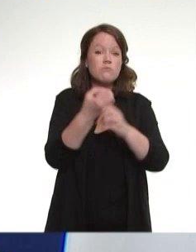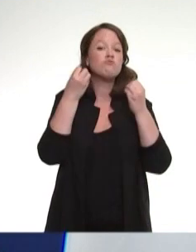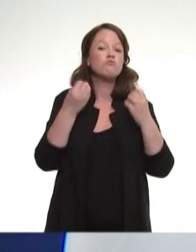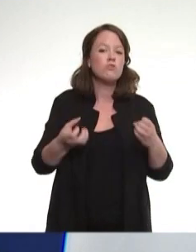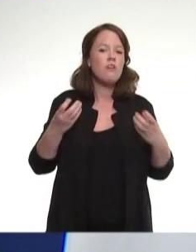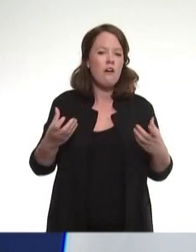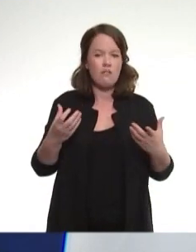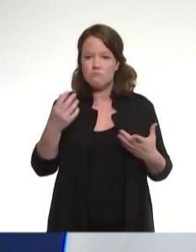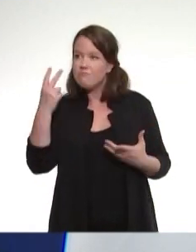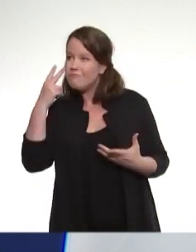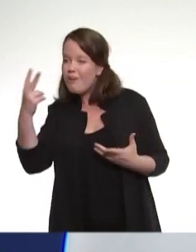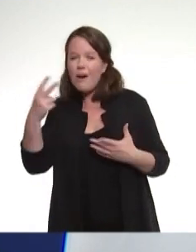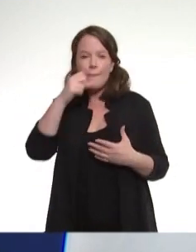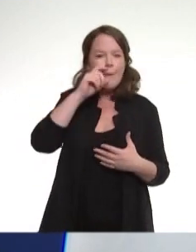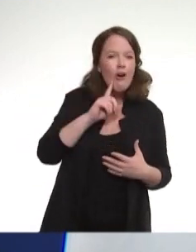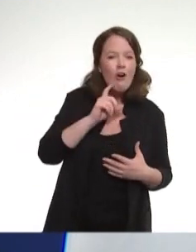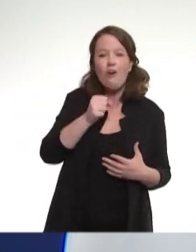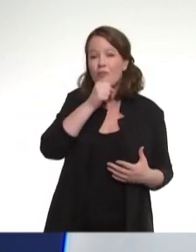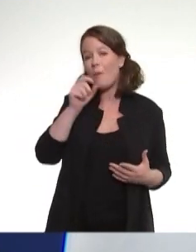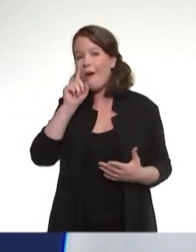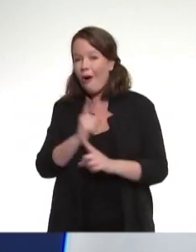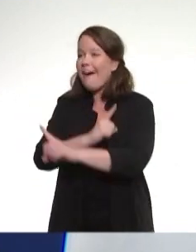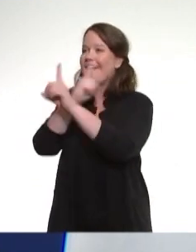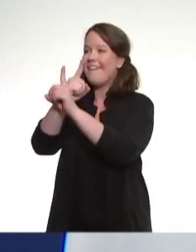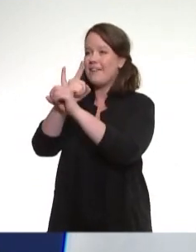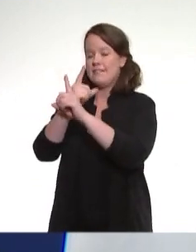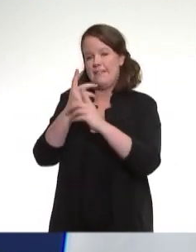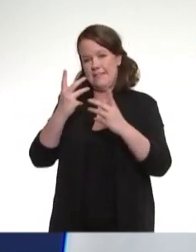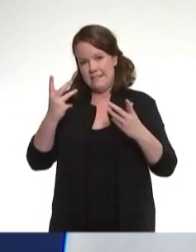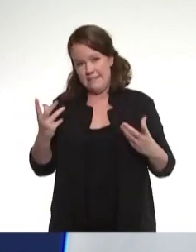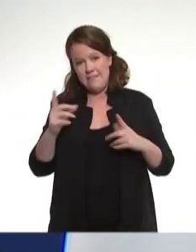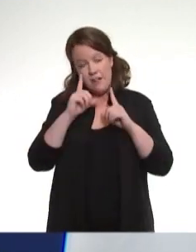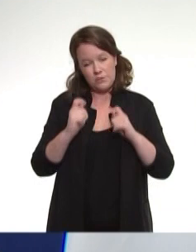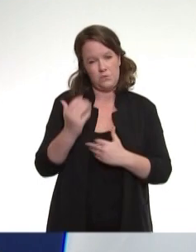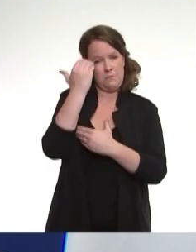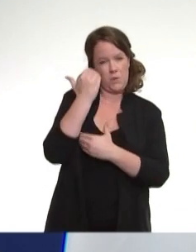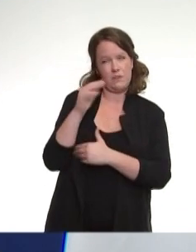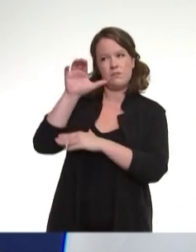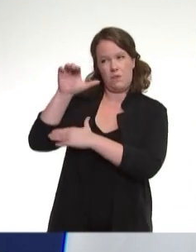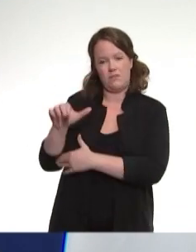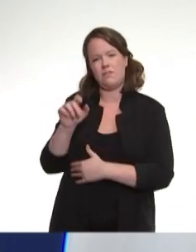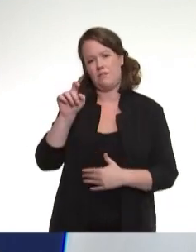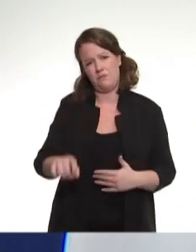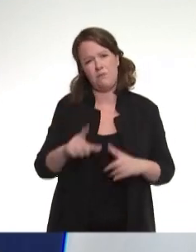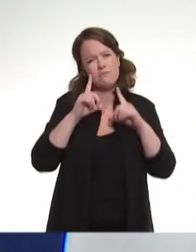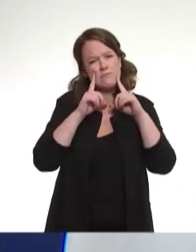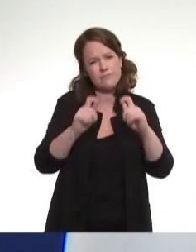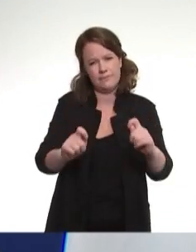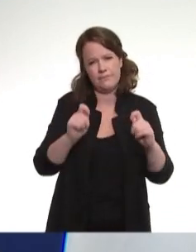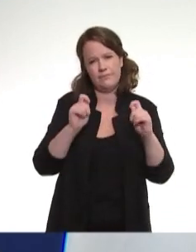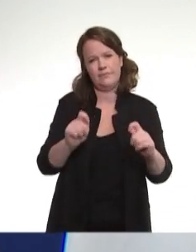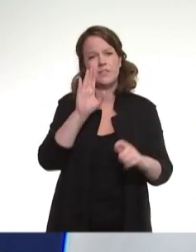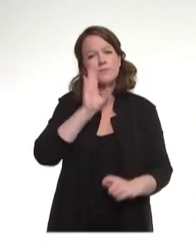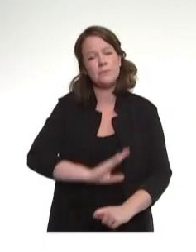souvent voir les parents et les grands parents là mon message il est encore plus fort protégez vous protéger les vôtres fait extrêmement attention